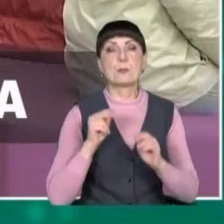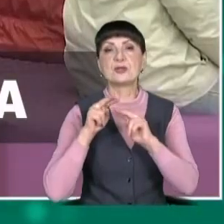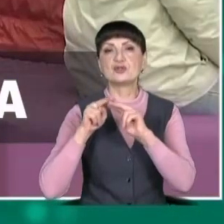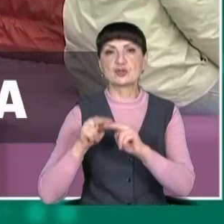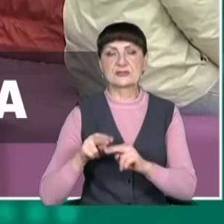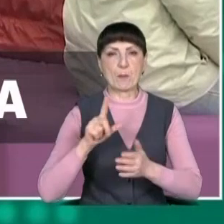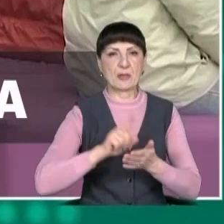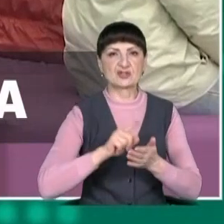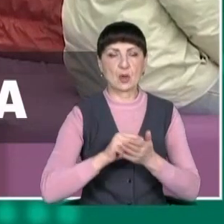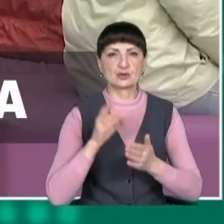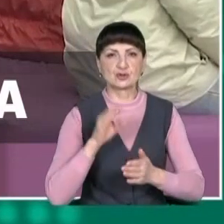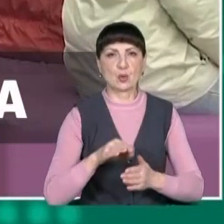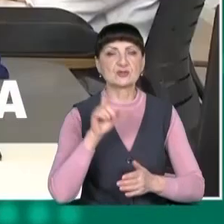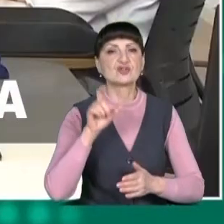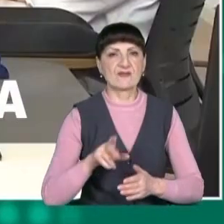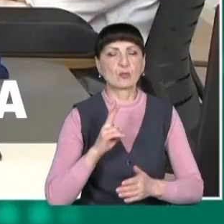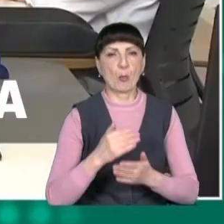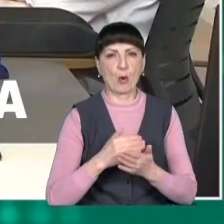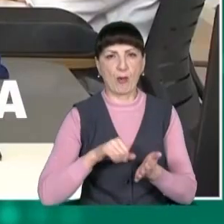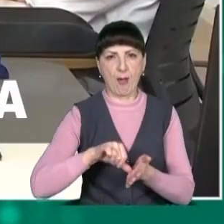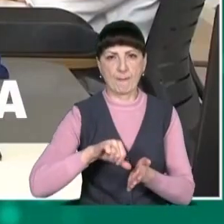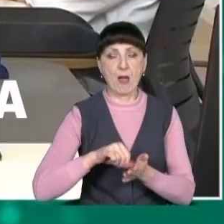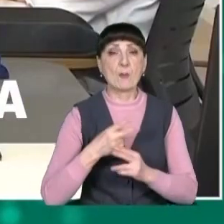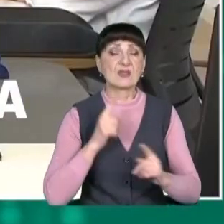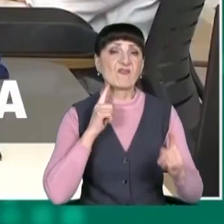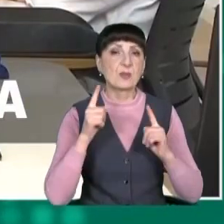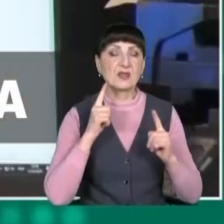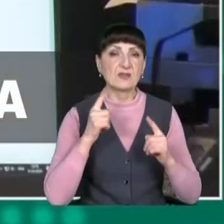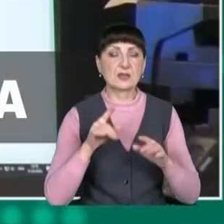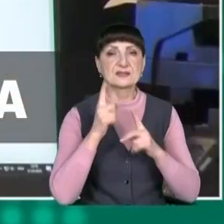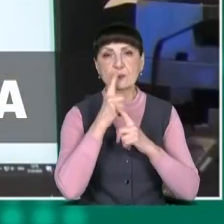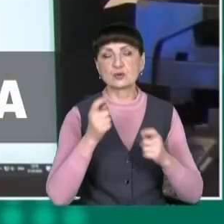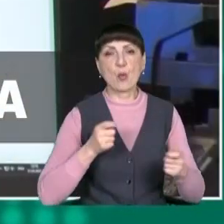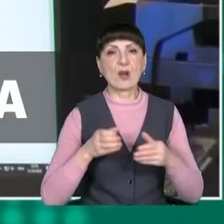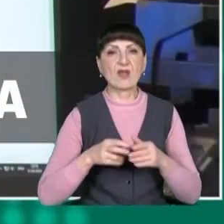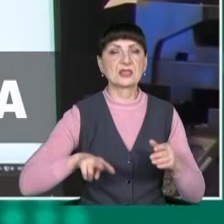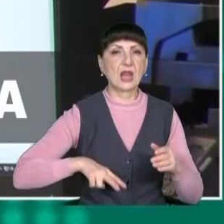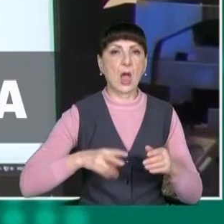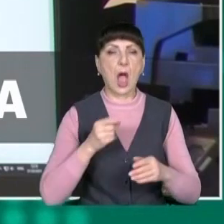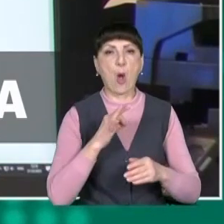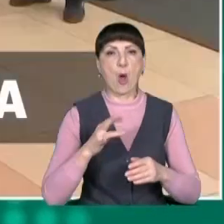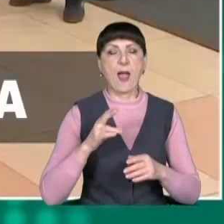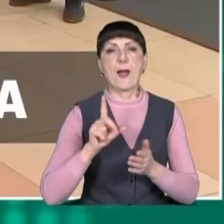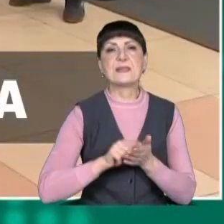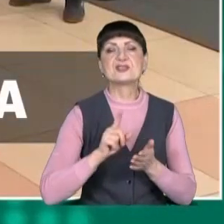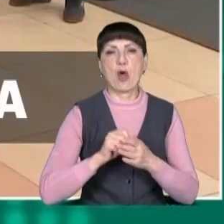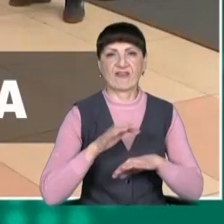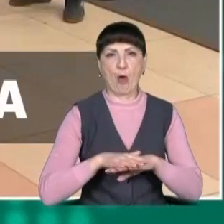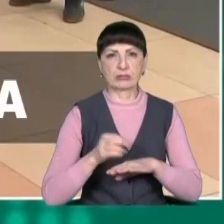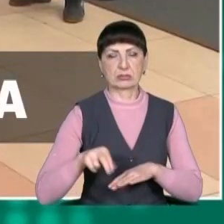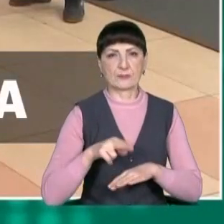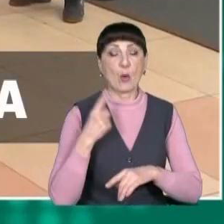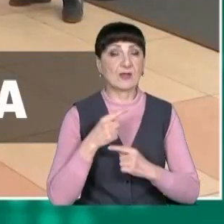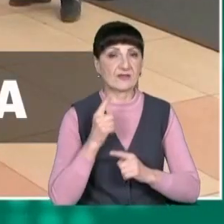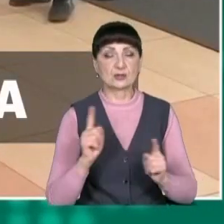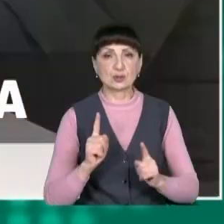на пенсионный счет самого участника программы. Об этом на брифинге в СТК сообщил управляющий директор АО ЕНПФ Мурат Шарипов. При этом он